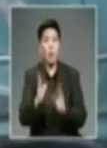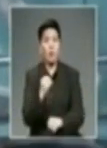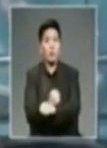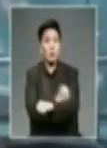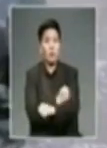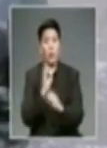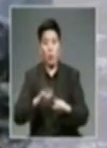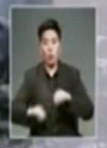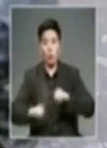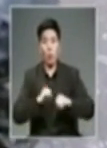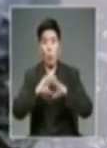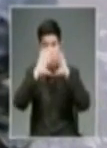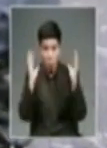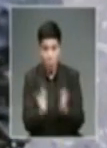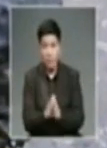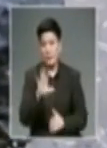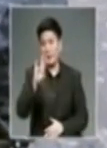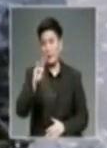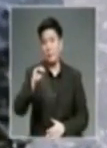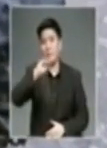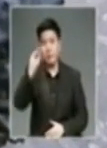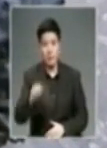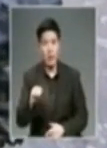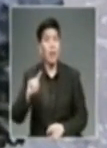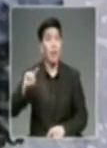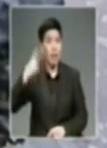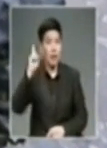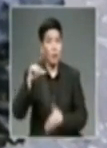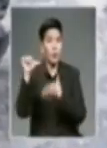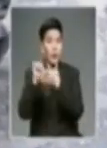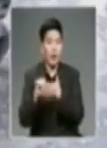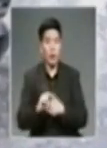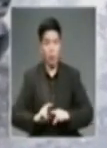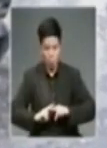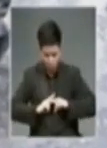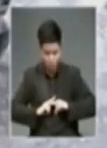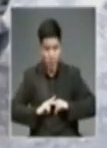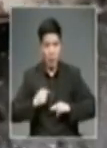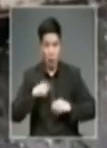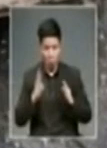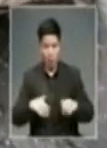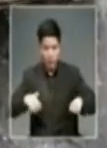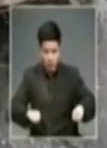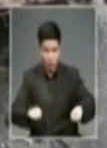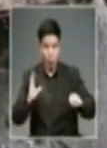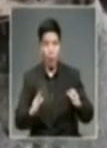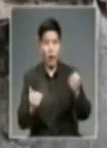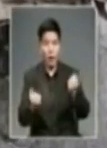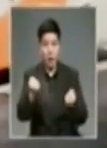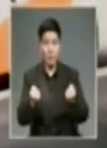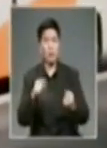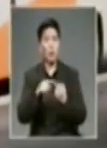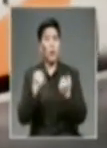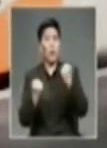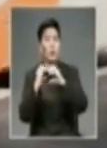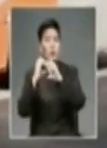ชนรวมแล้วกว่า170สิ่งแรกที่ต้องแก้ไขก็คือตัวเองที่เป็นผู้ขับขี่ก่อนโดยเฉพาะคนขับรถสาธ